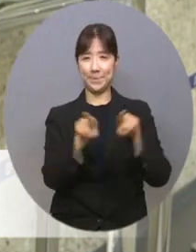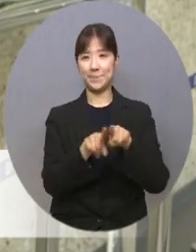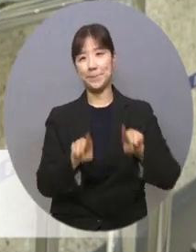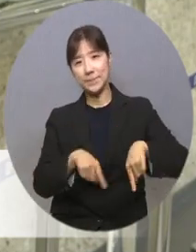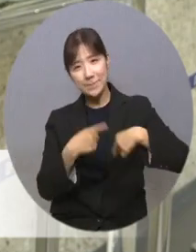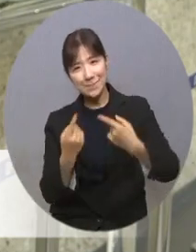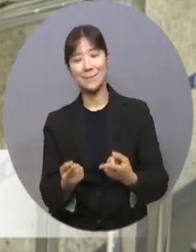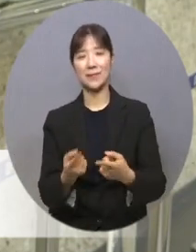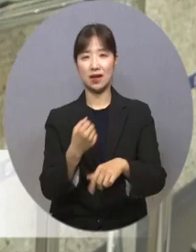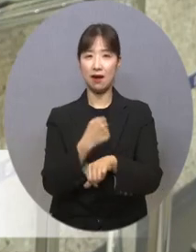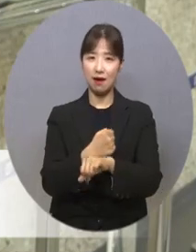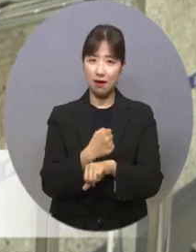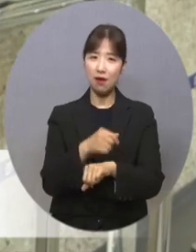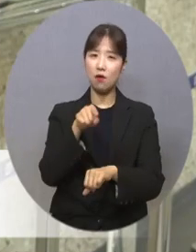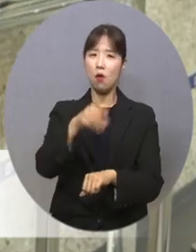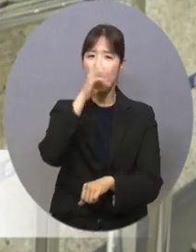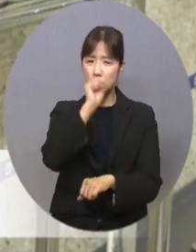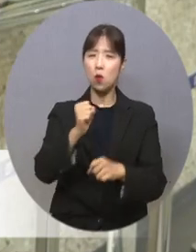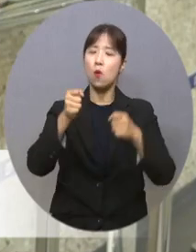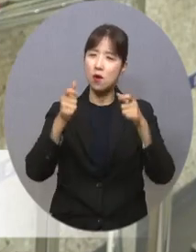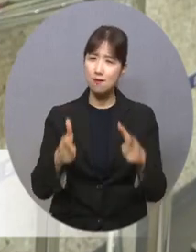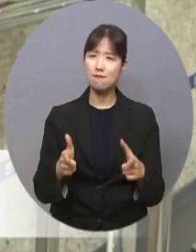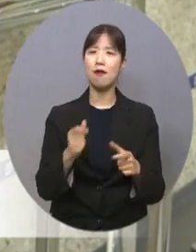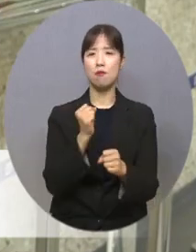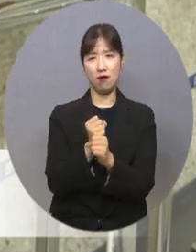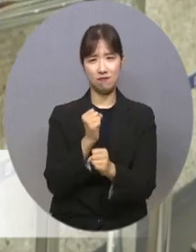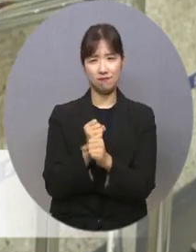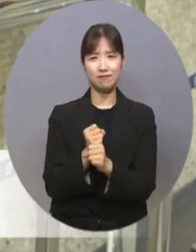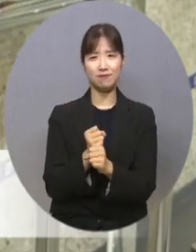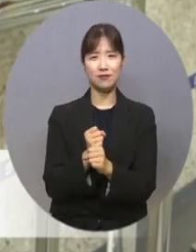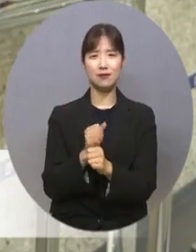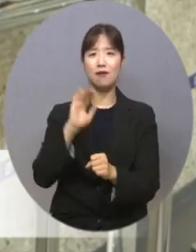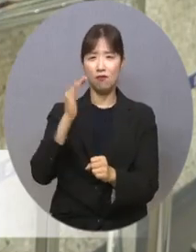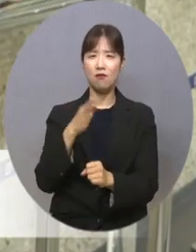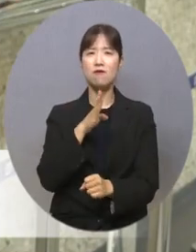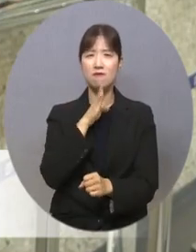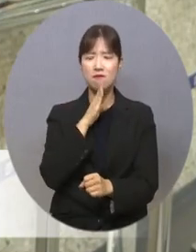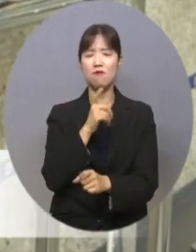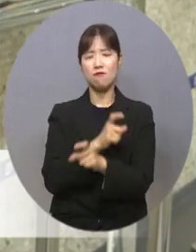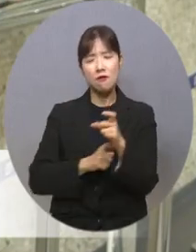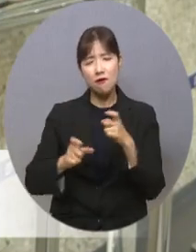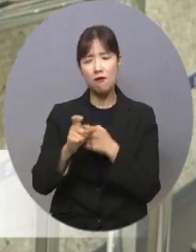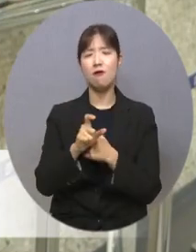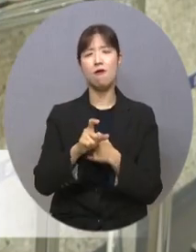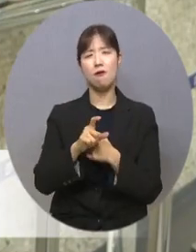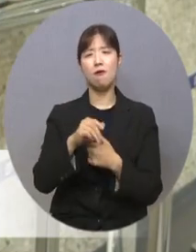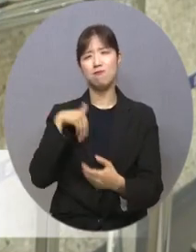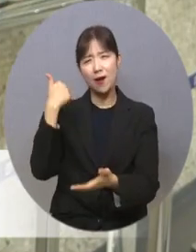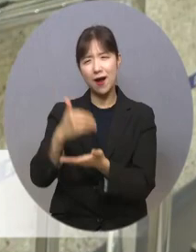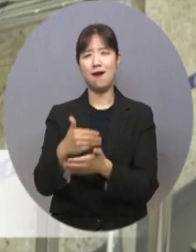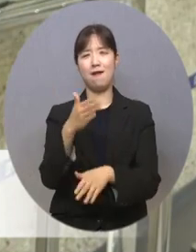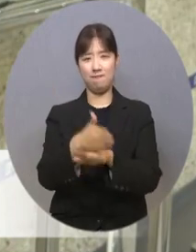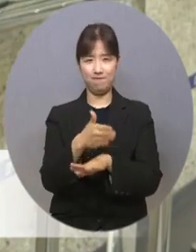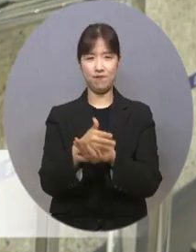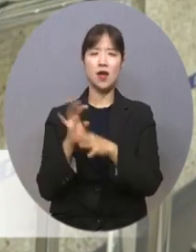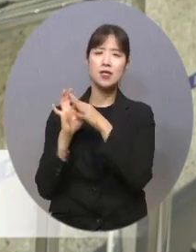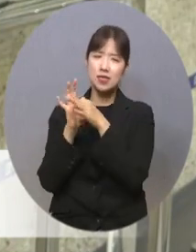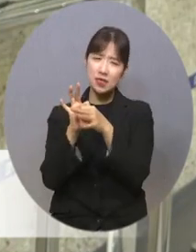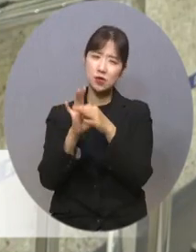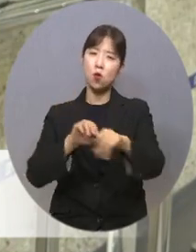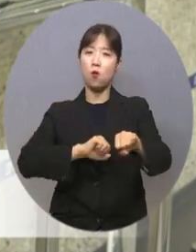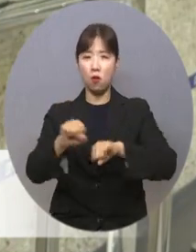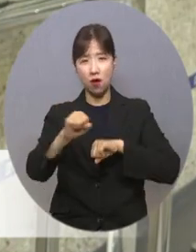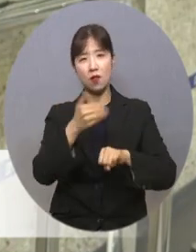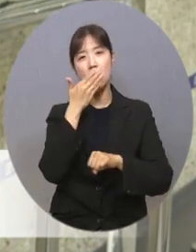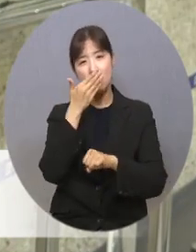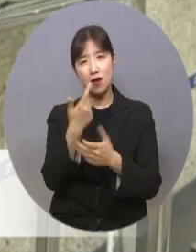동참할 수 있는 이러한 좋은 기회가 마련이 돼서 더욱더 무한한 감사를 드리고요. 지속적으로 활동할